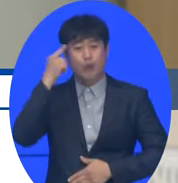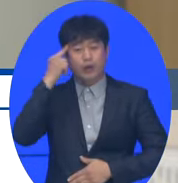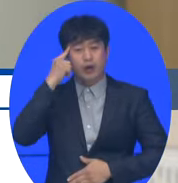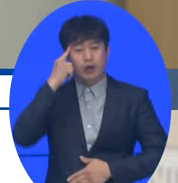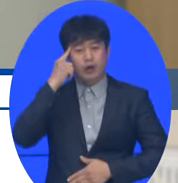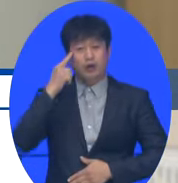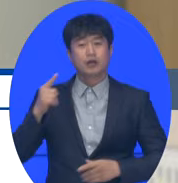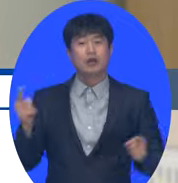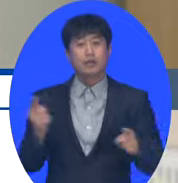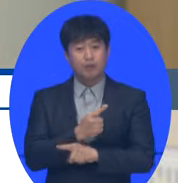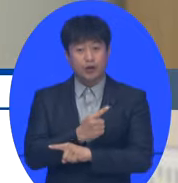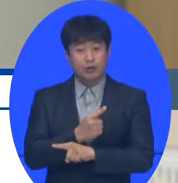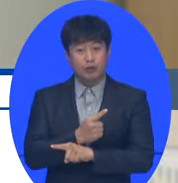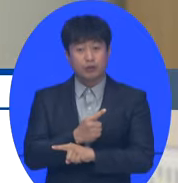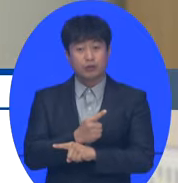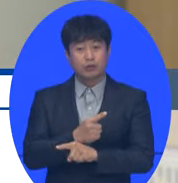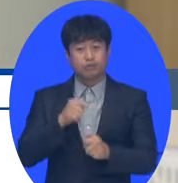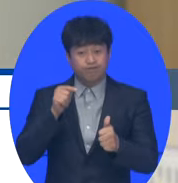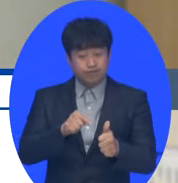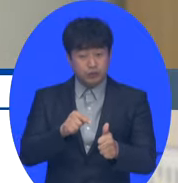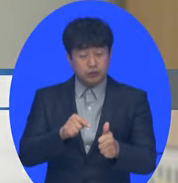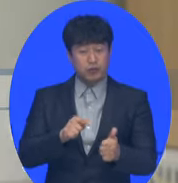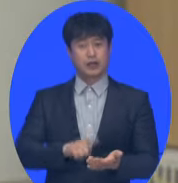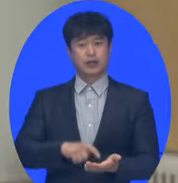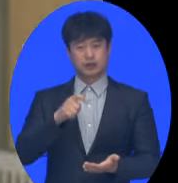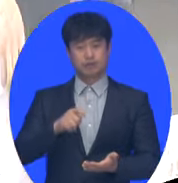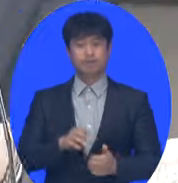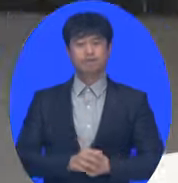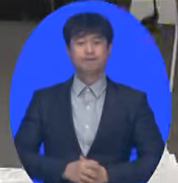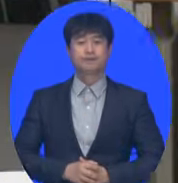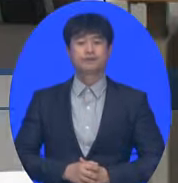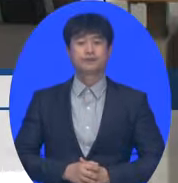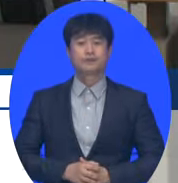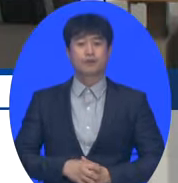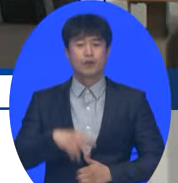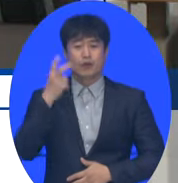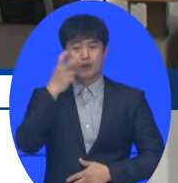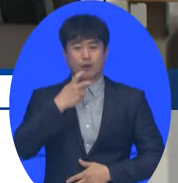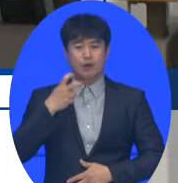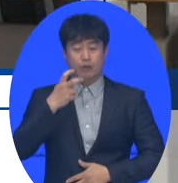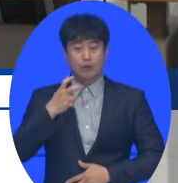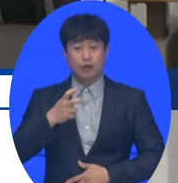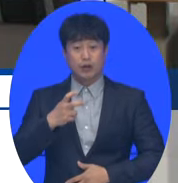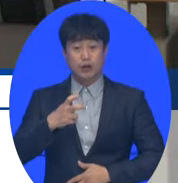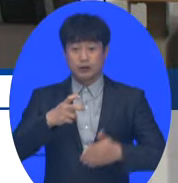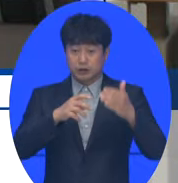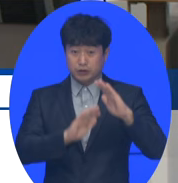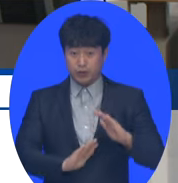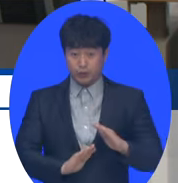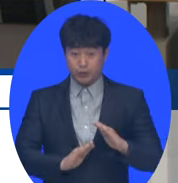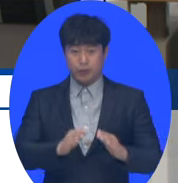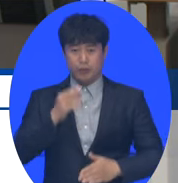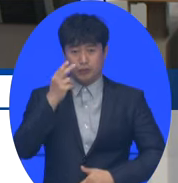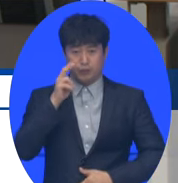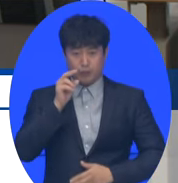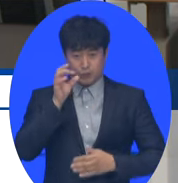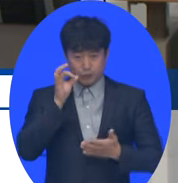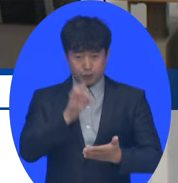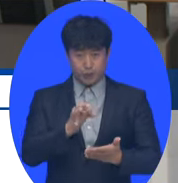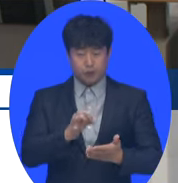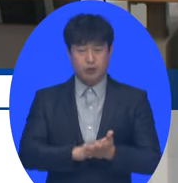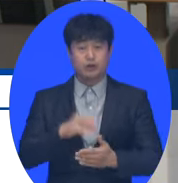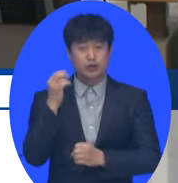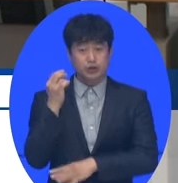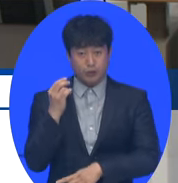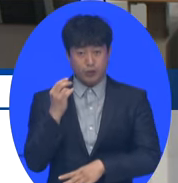어떻게 이 변경을 시켰느냐, 이게 핵심 아니겠습니까? 관리 지침상의 규정을 보시면은 현재 기본